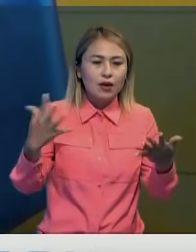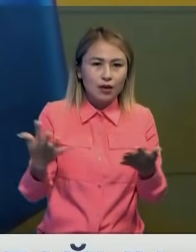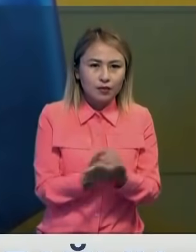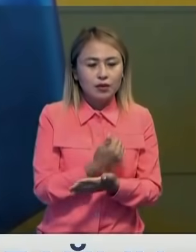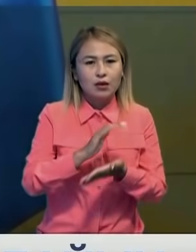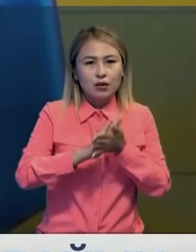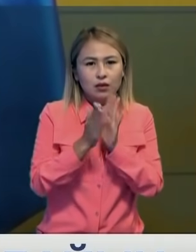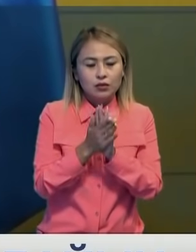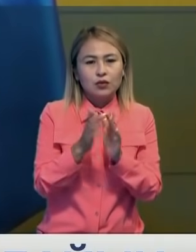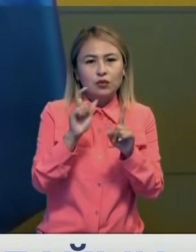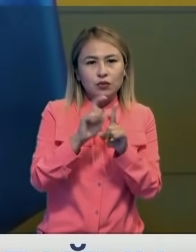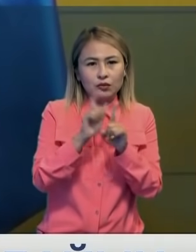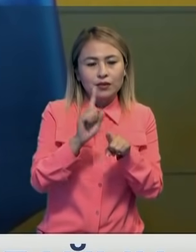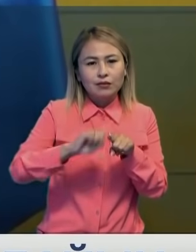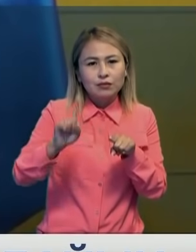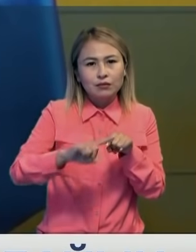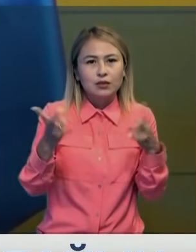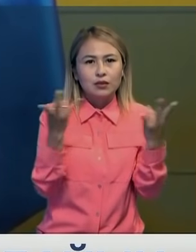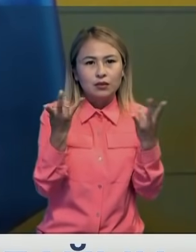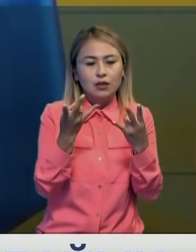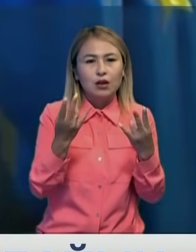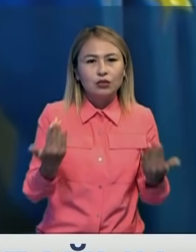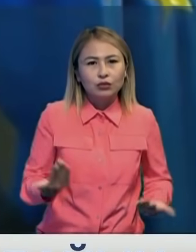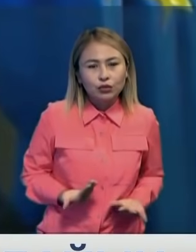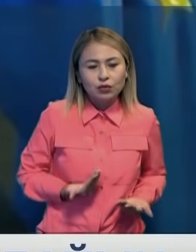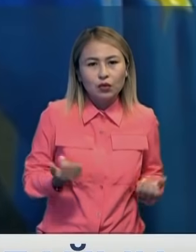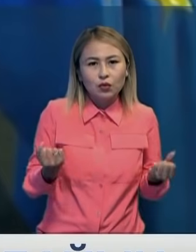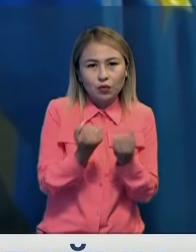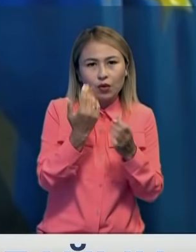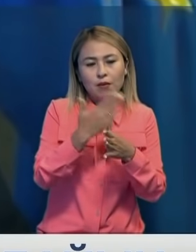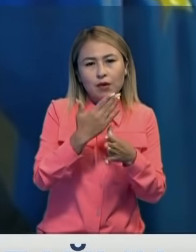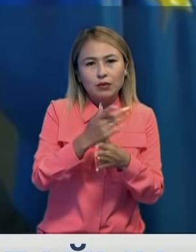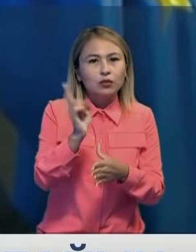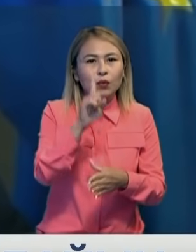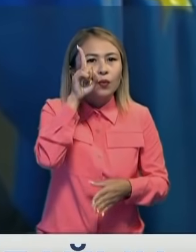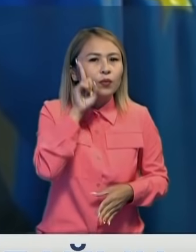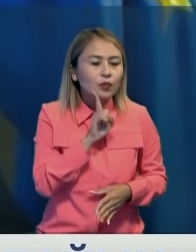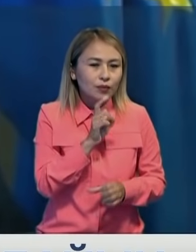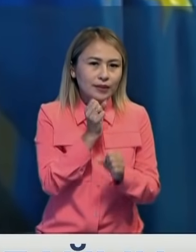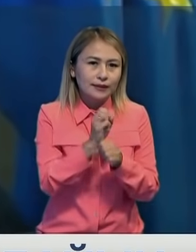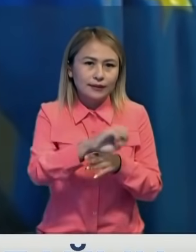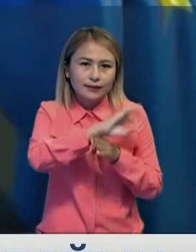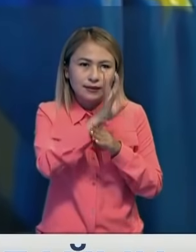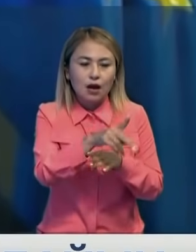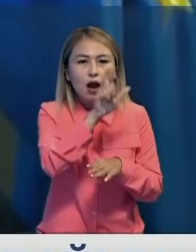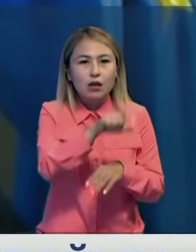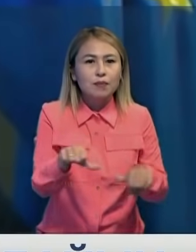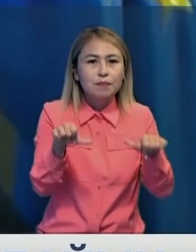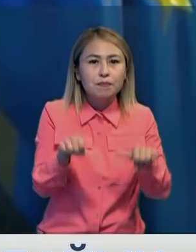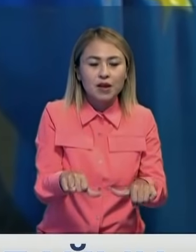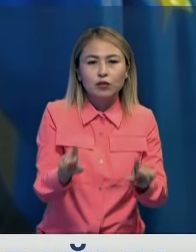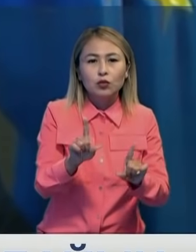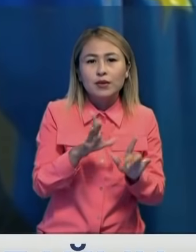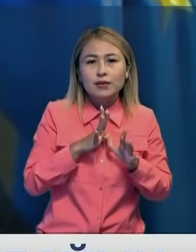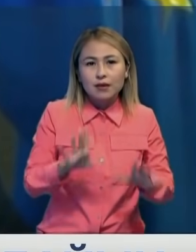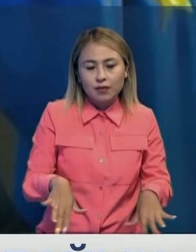талибтермен келіссөздерге тез арада кірісуіміз керек. Тұрғындарға қолдау көрсетуіміз үшін қолайлы жағдай жасаймыз және адам құқықтарын аяғасты